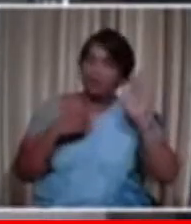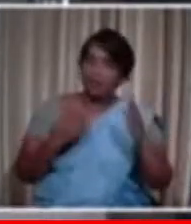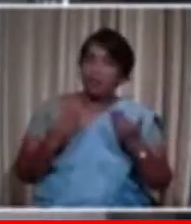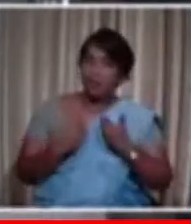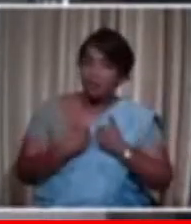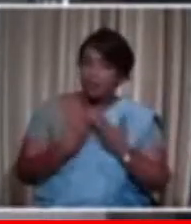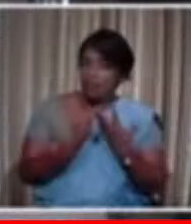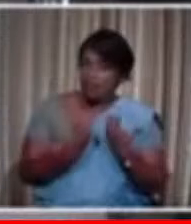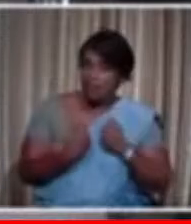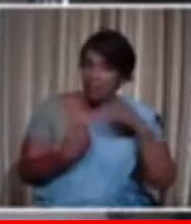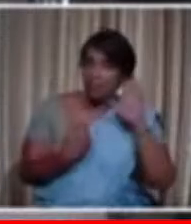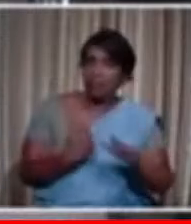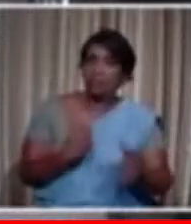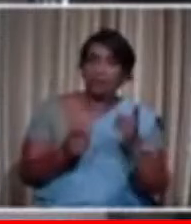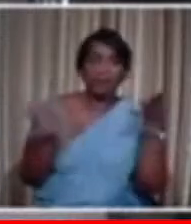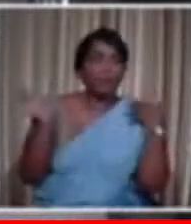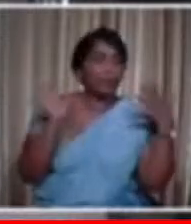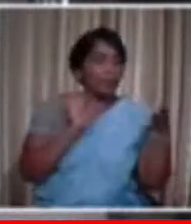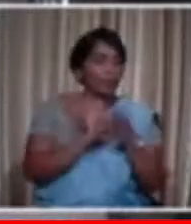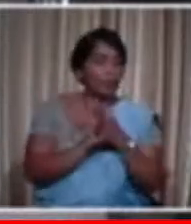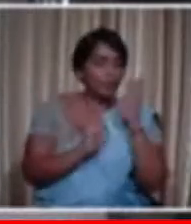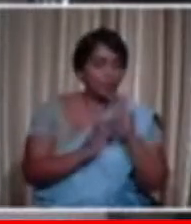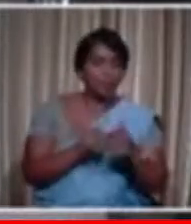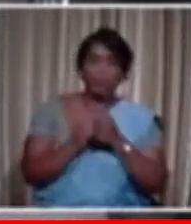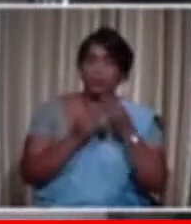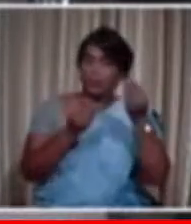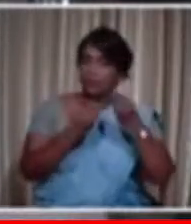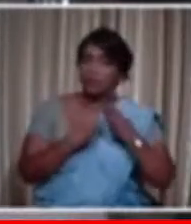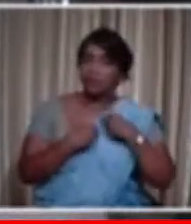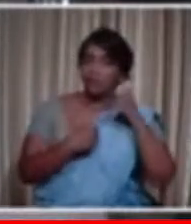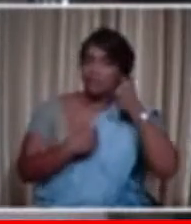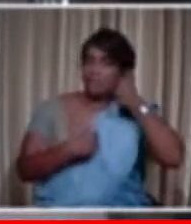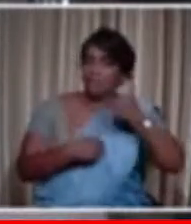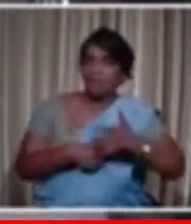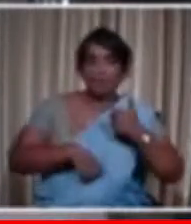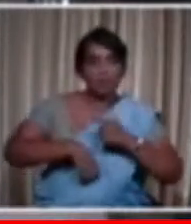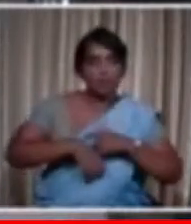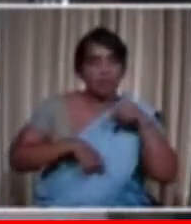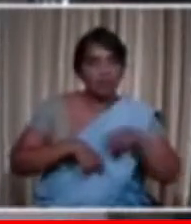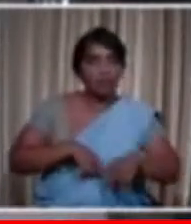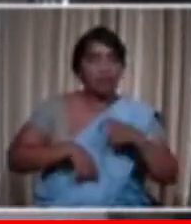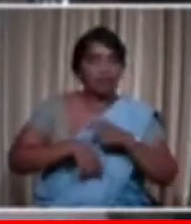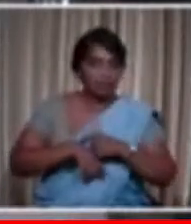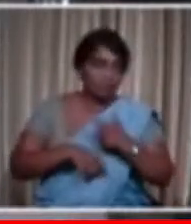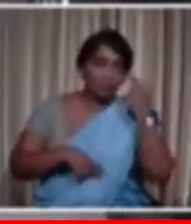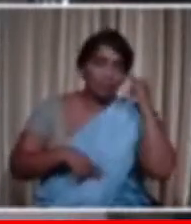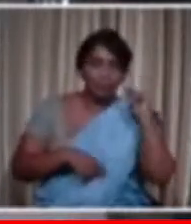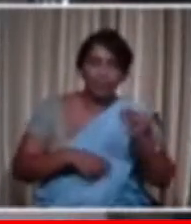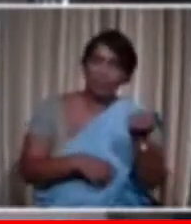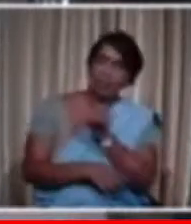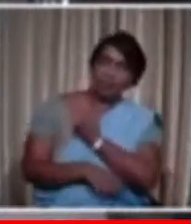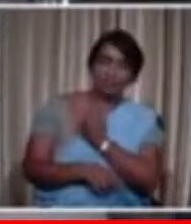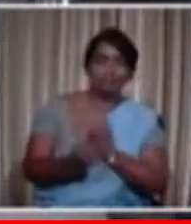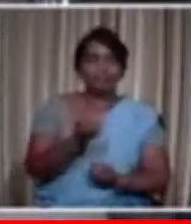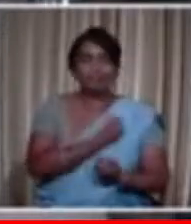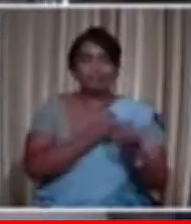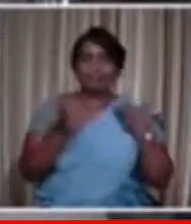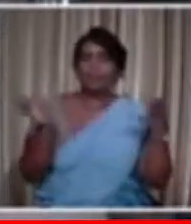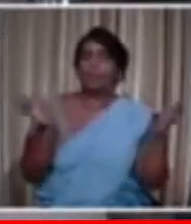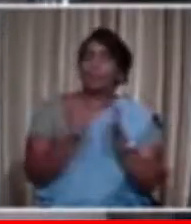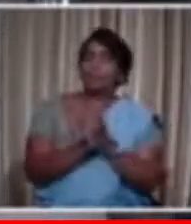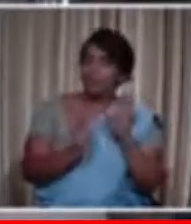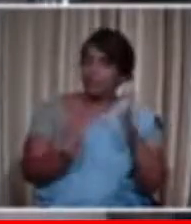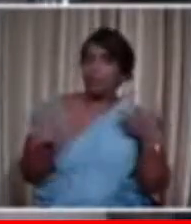අපට ඇවිත් තිබෙන එකතු වීම සඳහා ලබා දී තිබෙන ස්වර්ණමය අවස්ථාව මේ වෙලාව කාටත් කැපකිරීම කරන්න පුළුවන් නම්